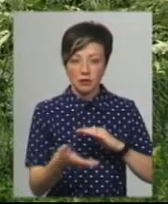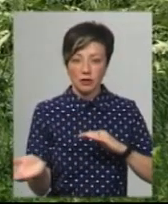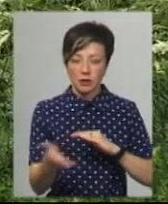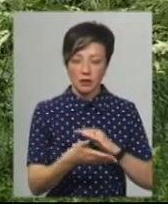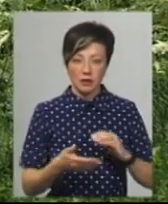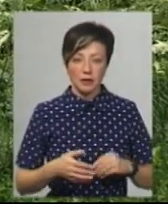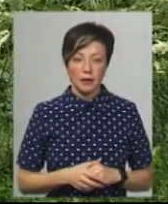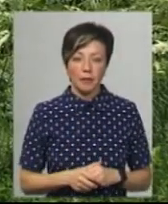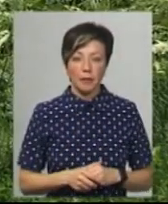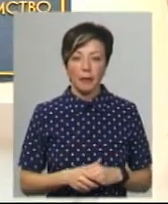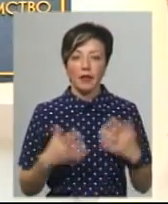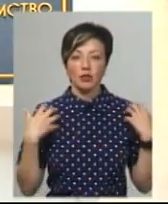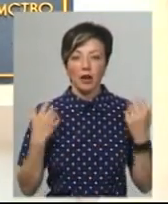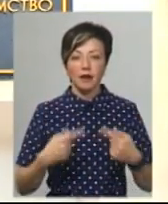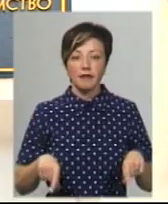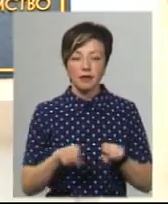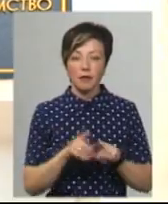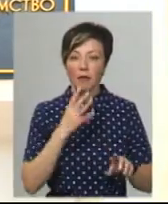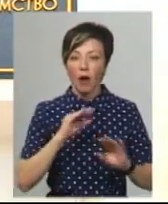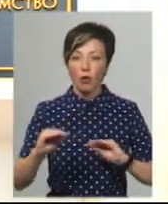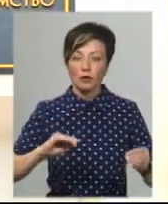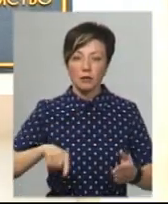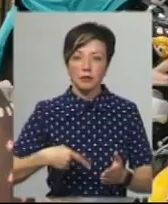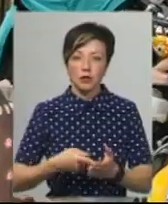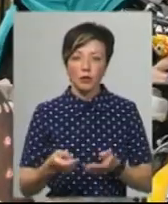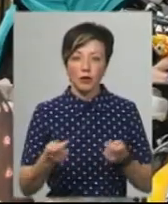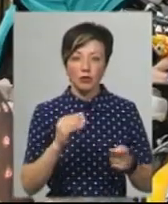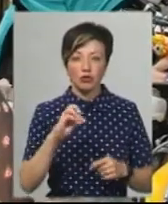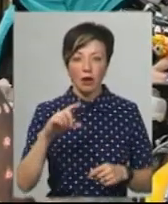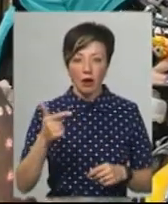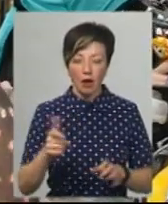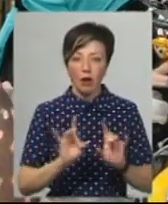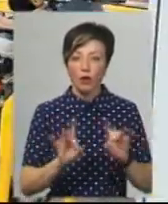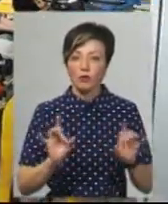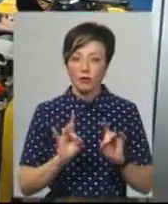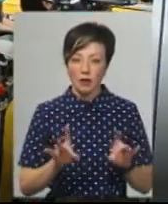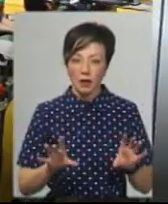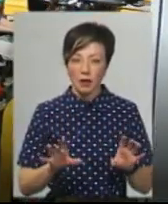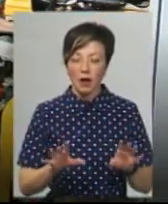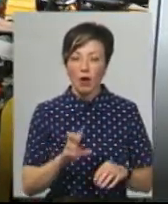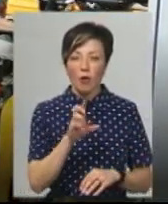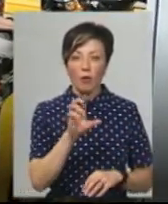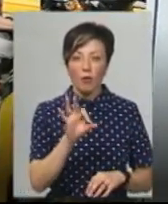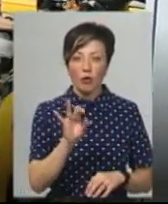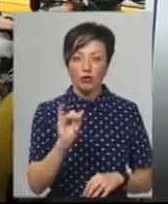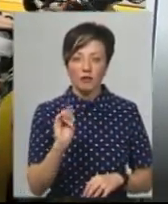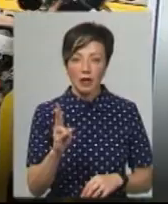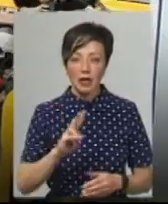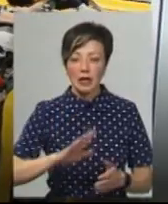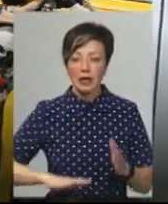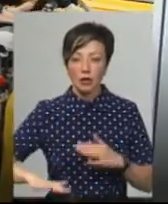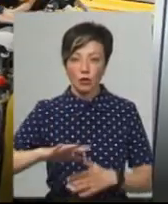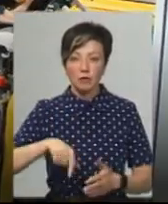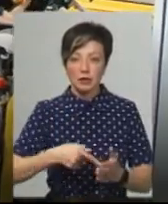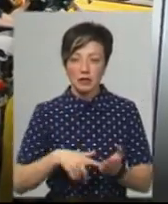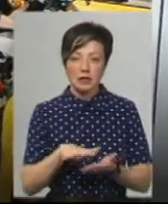шкідливу рослину. Начальниця відділу з благоустрою міста управління ЖКГ Тетяна Цип розповідає. Борщівник на території міста